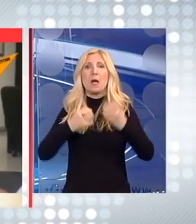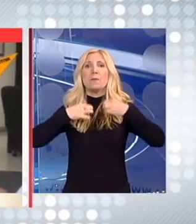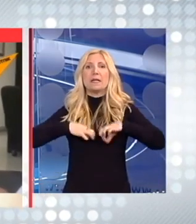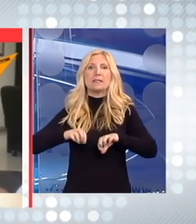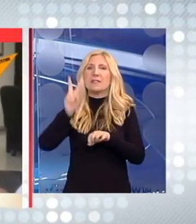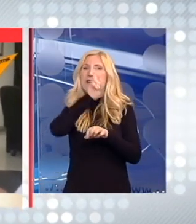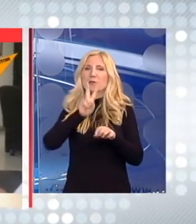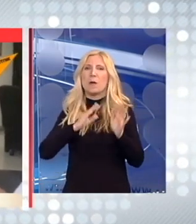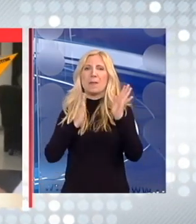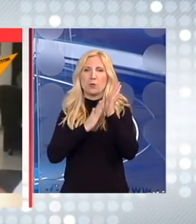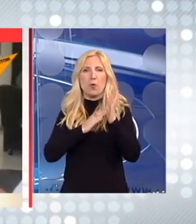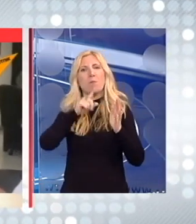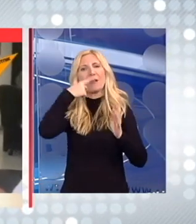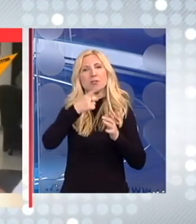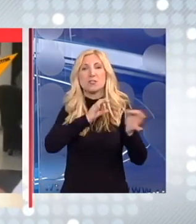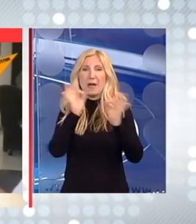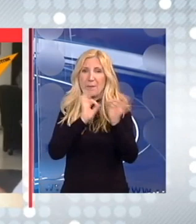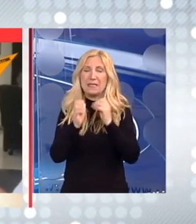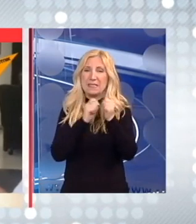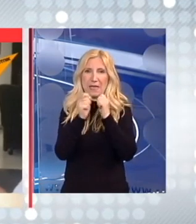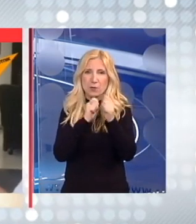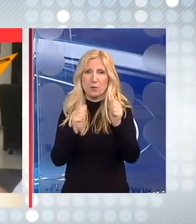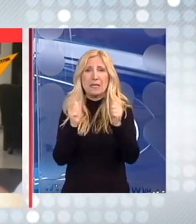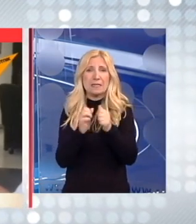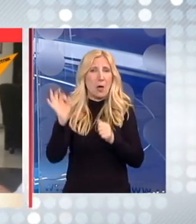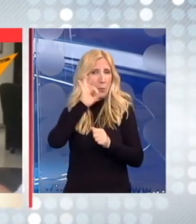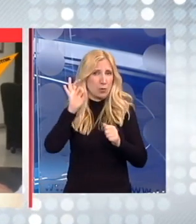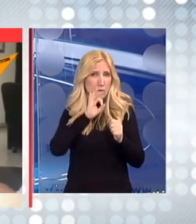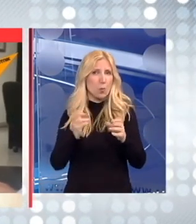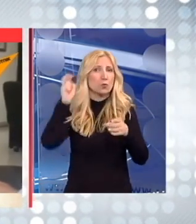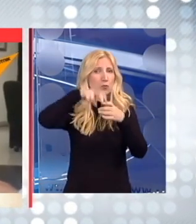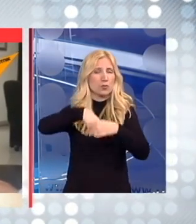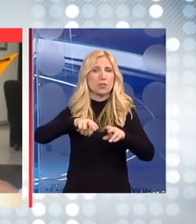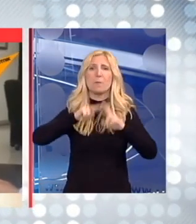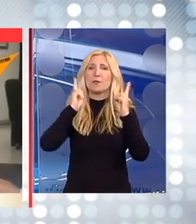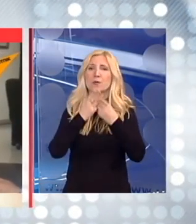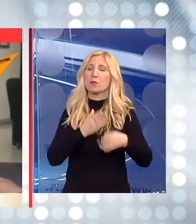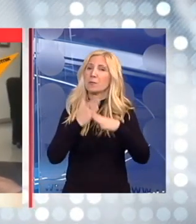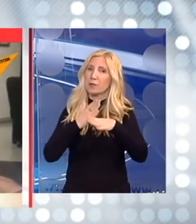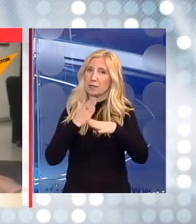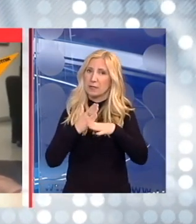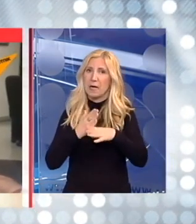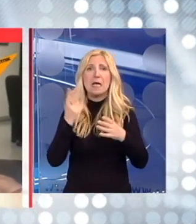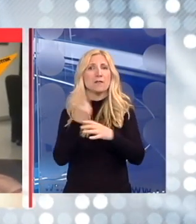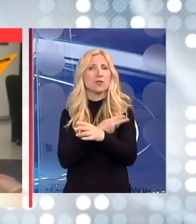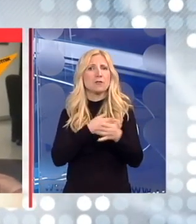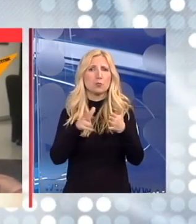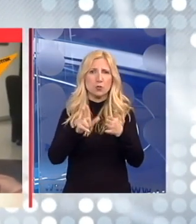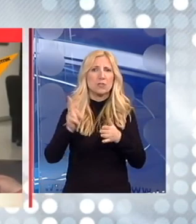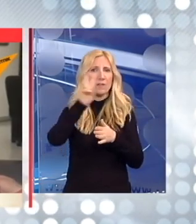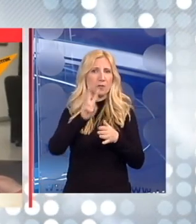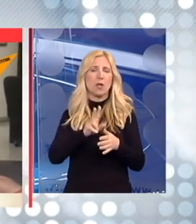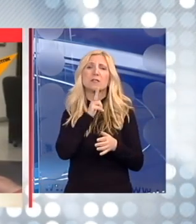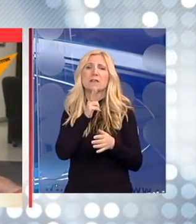Predsjednik Venezuele Maduro kaže da je spreman za razgovore sa opozicijom uz učešće međunarodnih posrednika. Državni tužilac